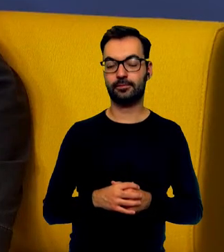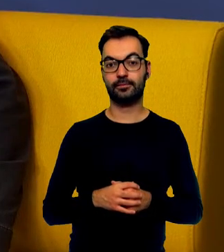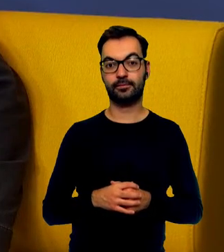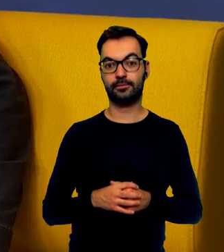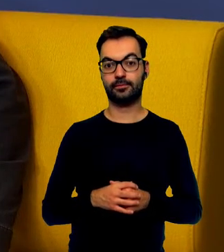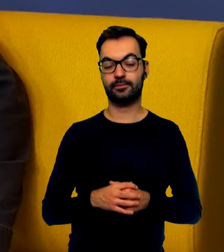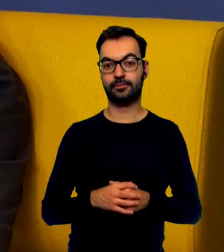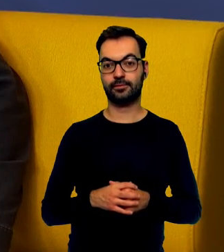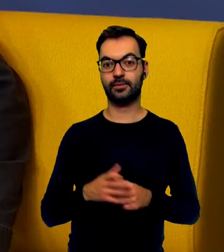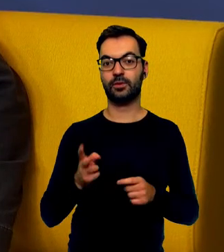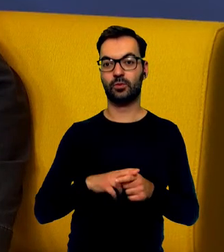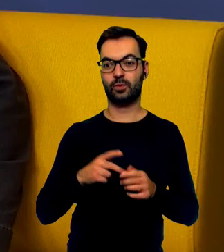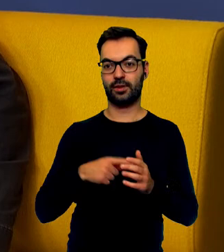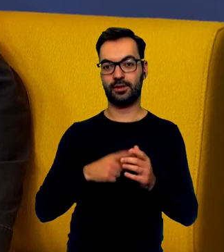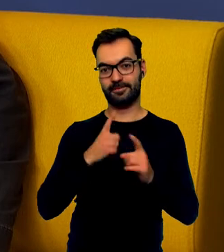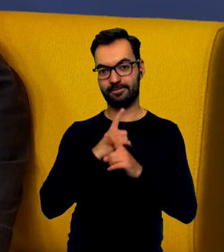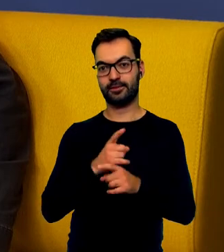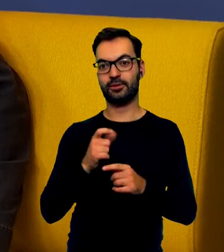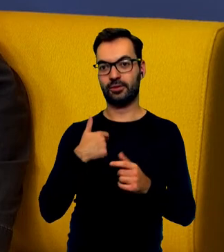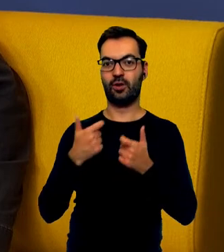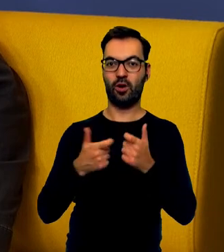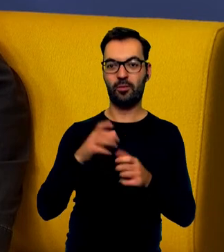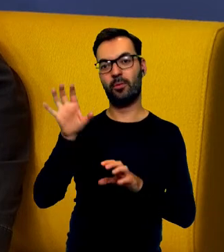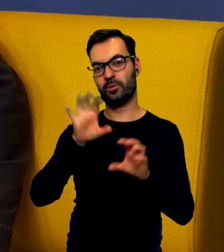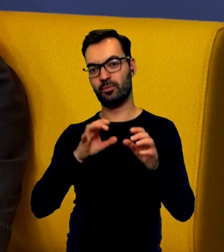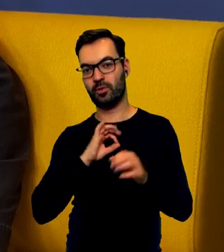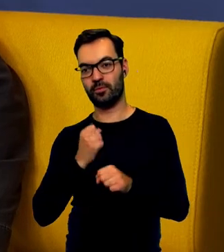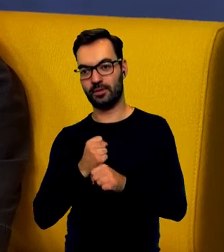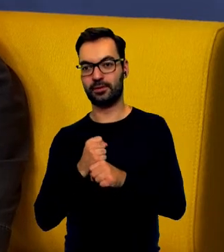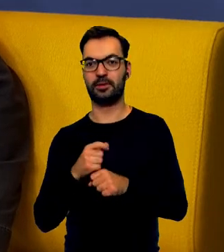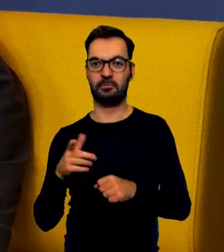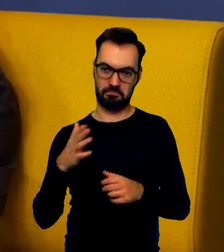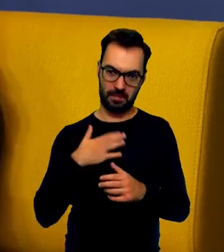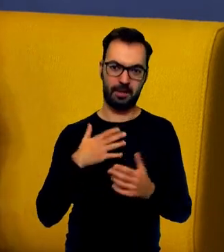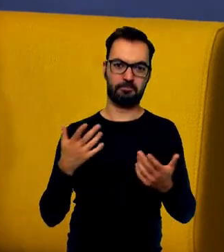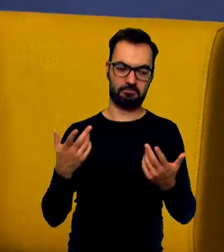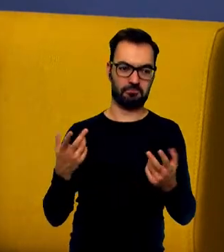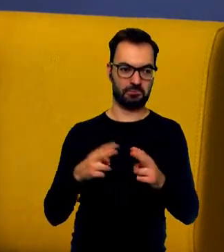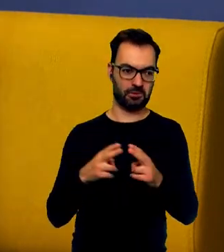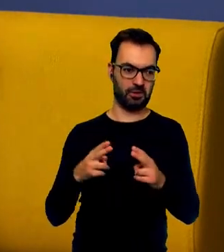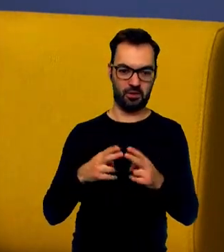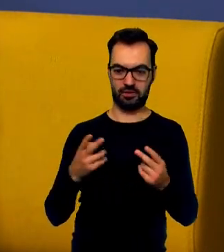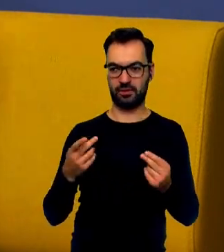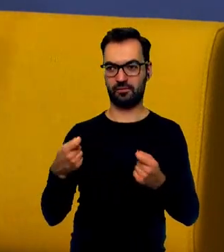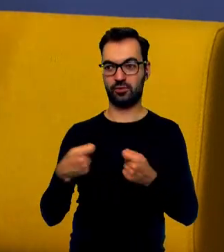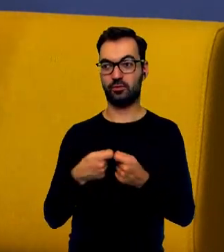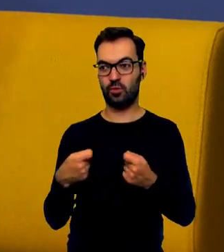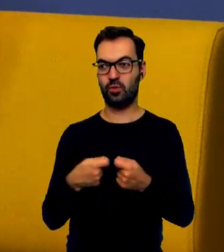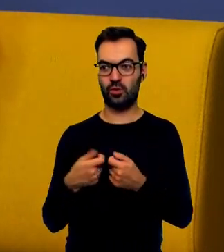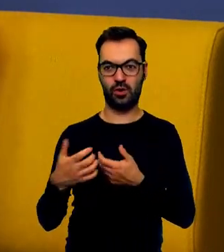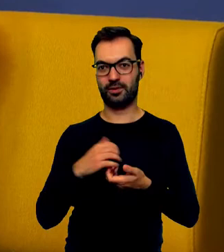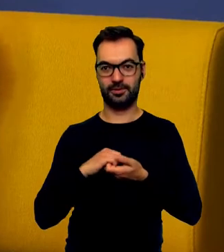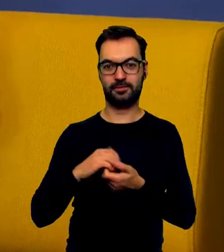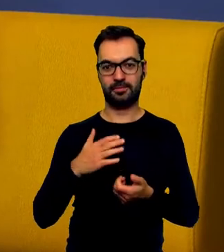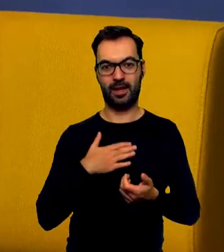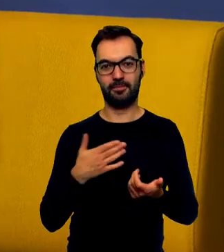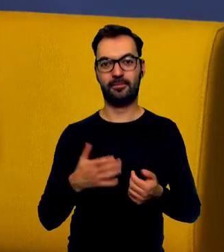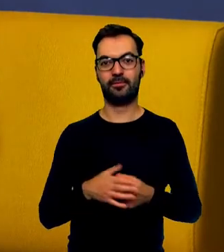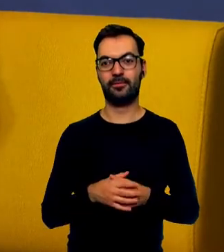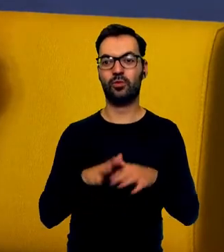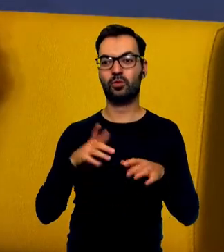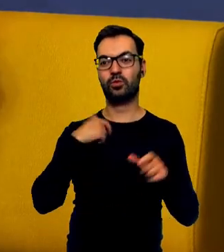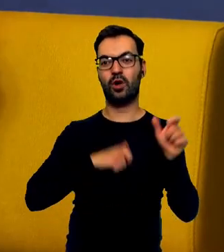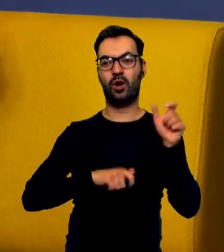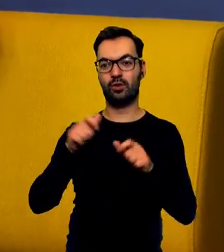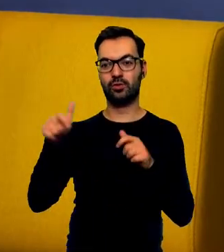jakoś podążają za tym, co robię, no to mam jakiś rodzaj takiej wspólnoty właśnie, że wiele